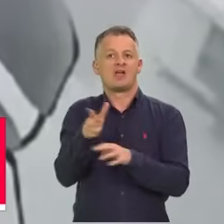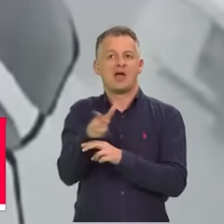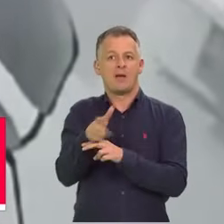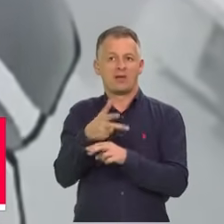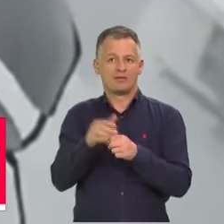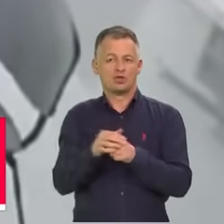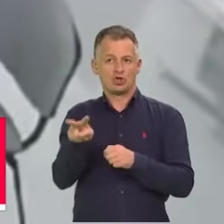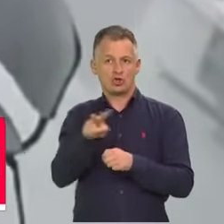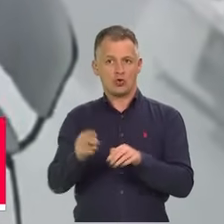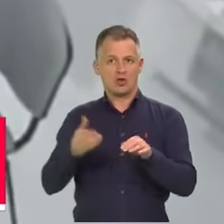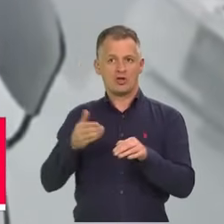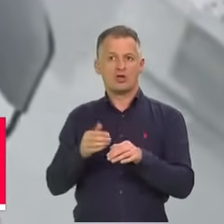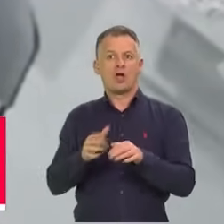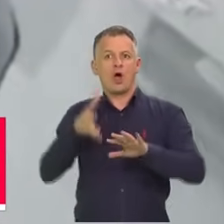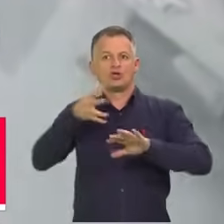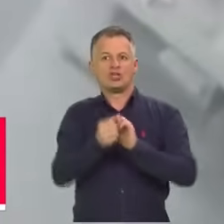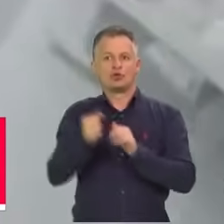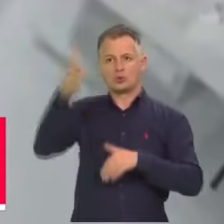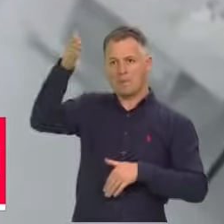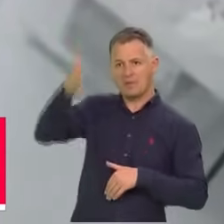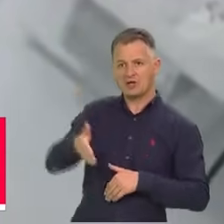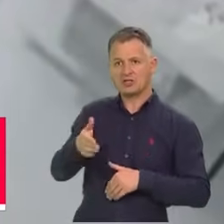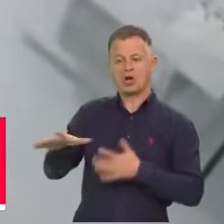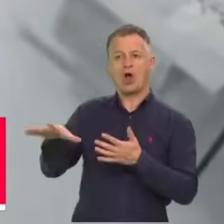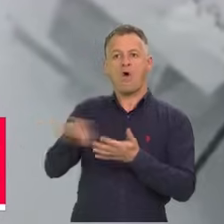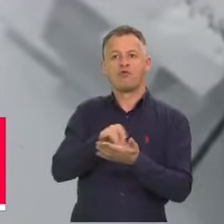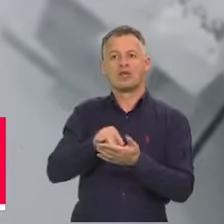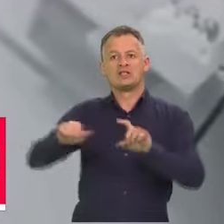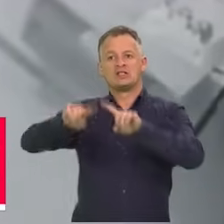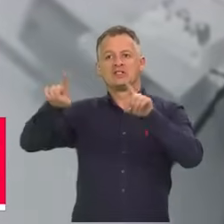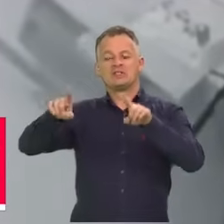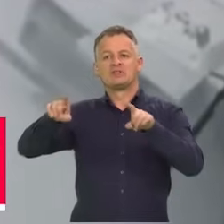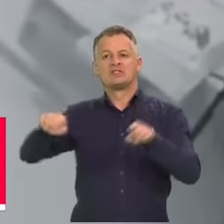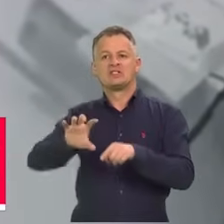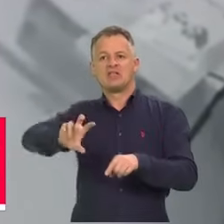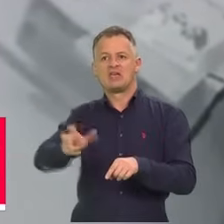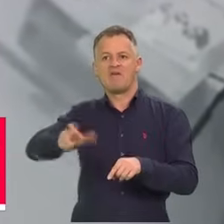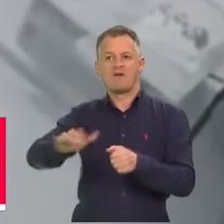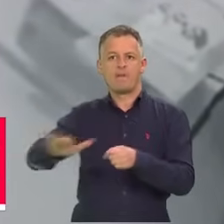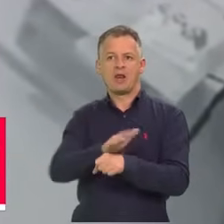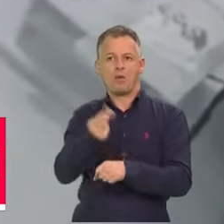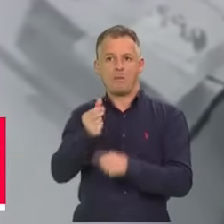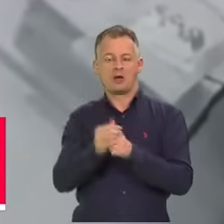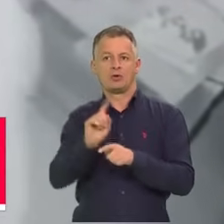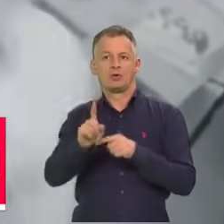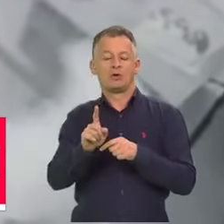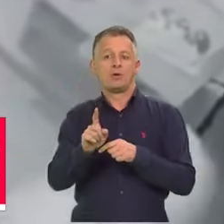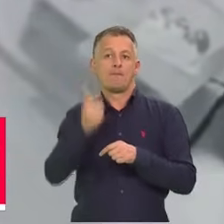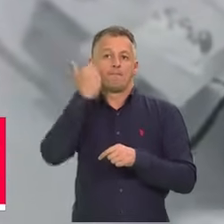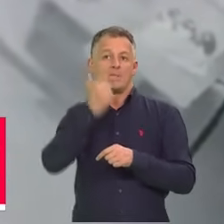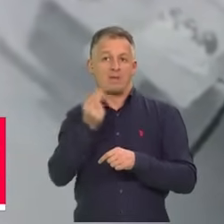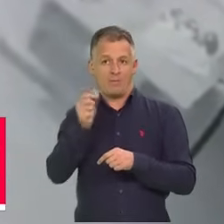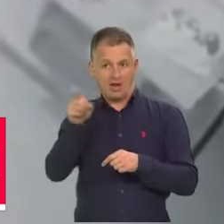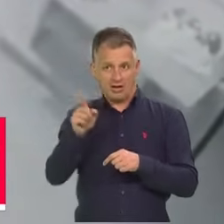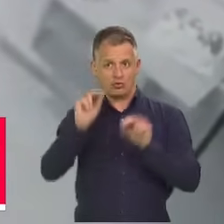Cei doi au spart un perete și au furat un seif plin cu bani. În urma spargerilor, prejudiciul adus de ei ajunge